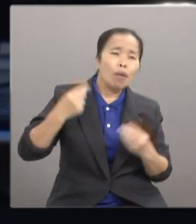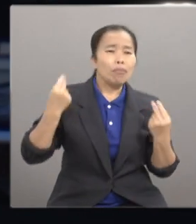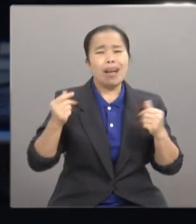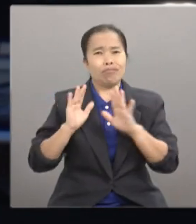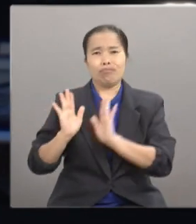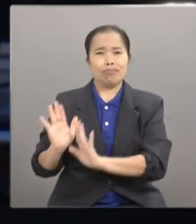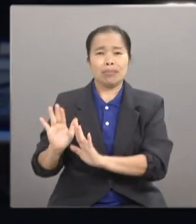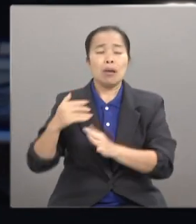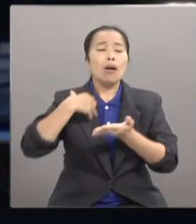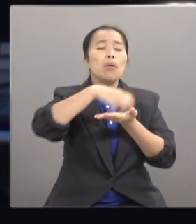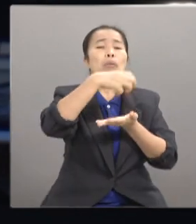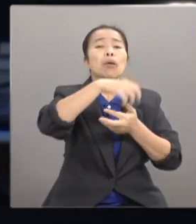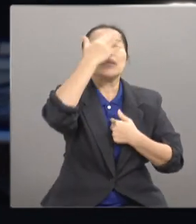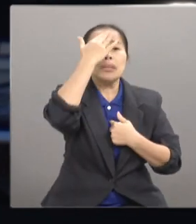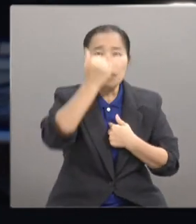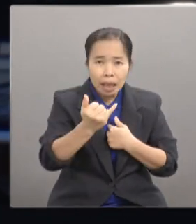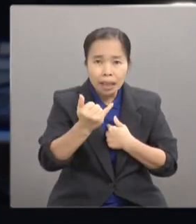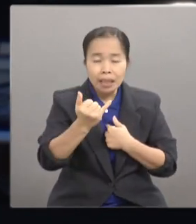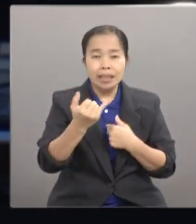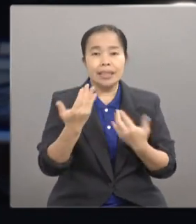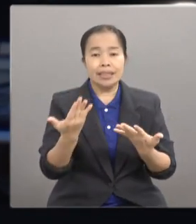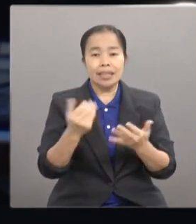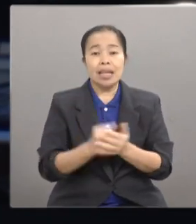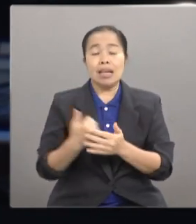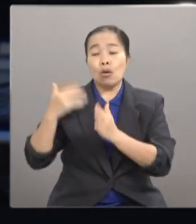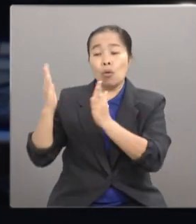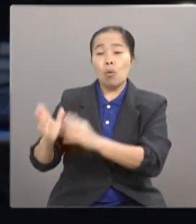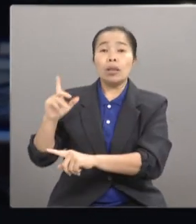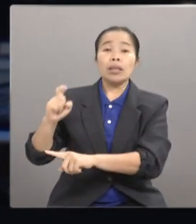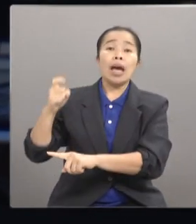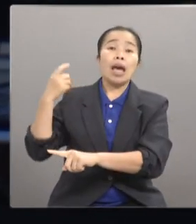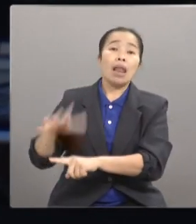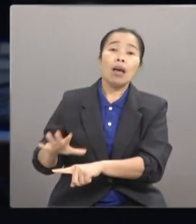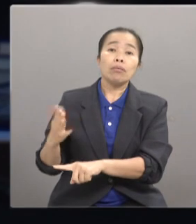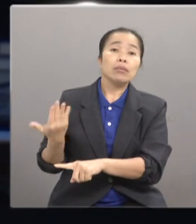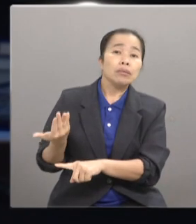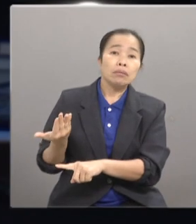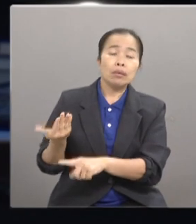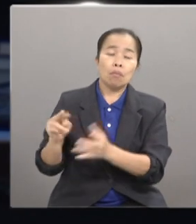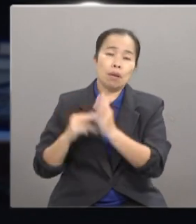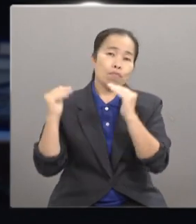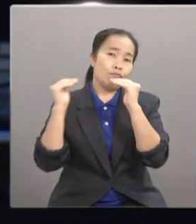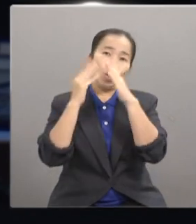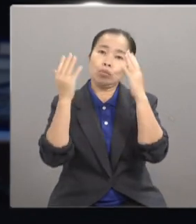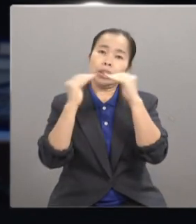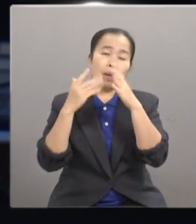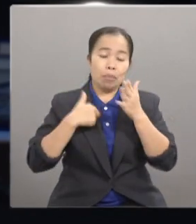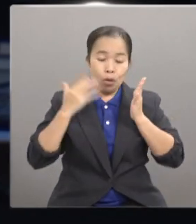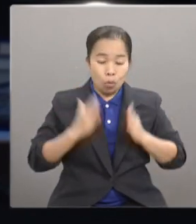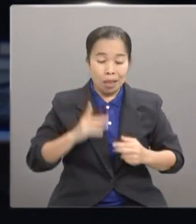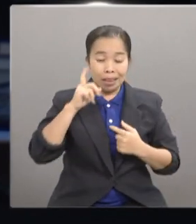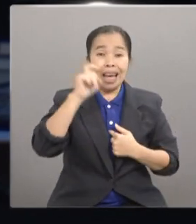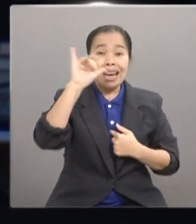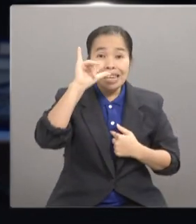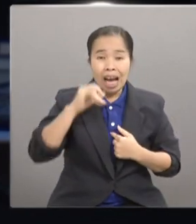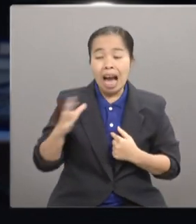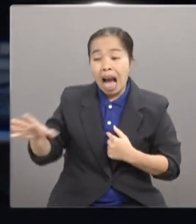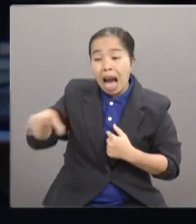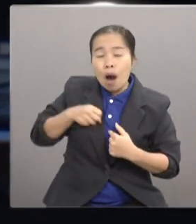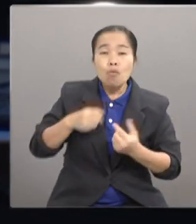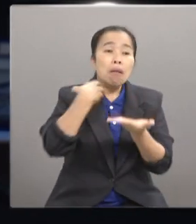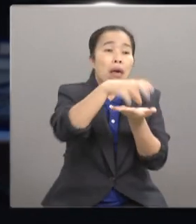ารนึงคือผู้เสียหายได้เสยชีวไปแล้วเราก็มองว่าไม่ยุิธรรมกับผู้เสยหายเพรวผู้เสียหาย